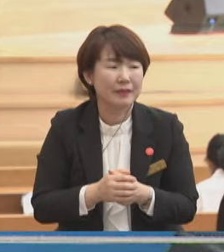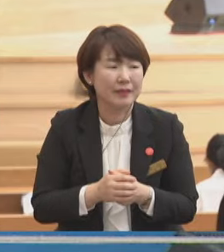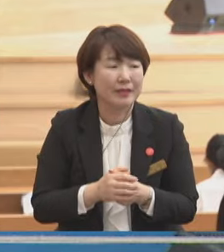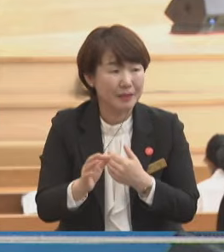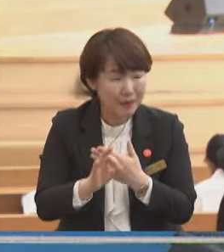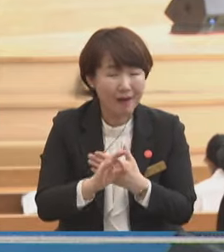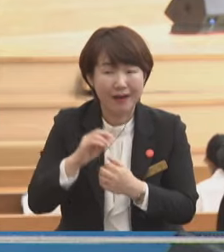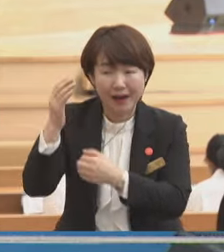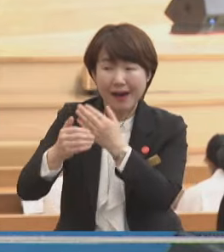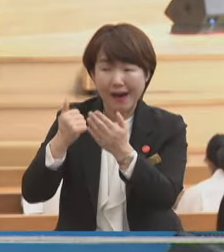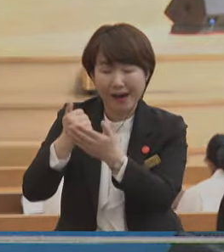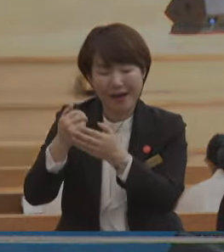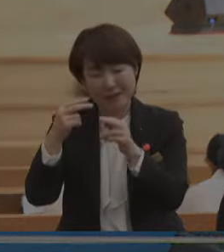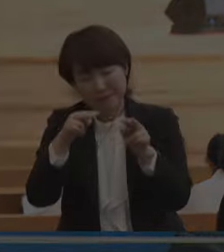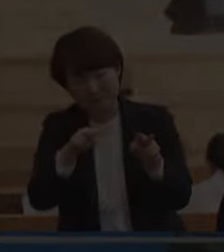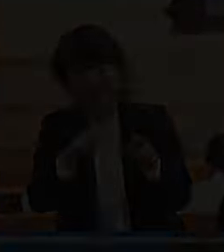하나님이 역사하실 줄 믿습니다